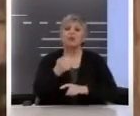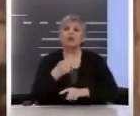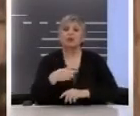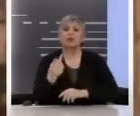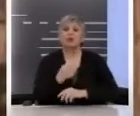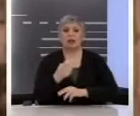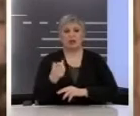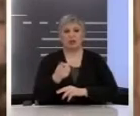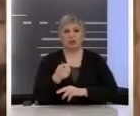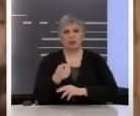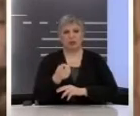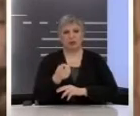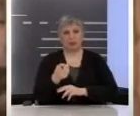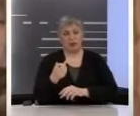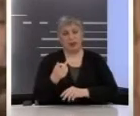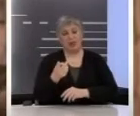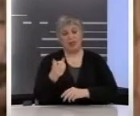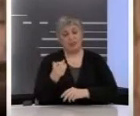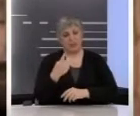είναι